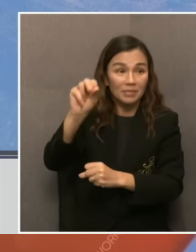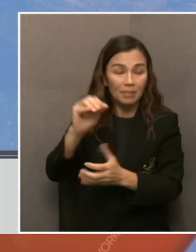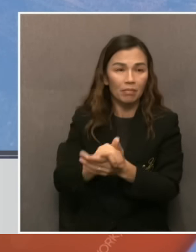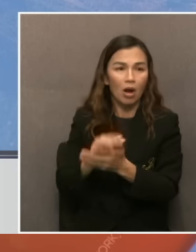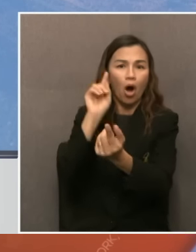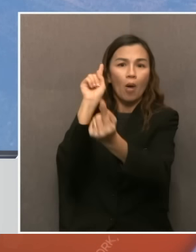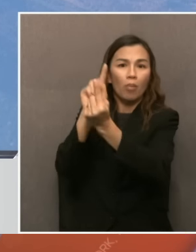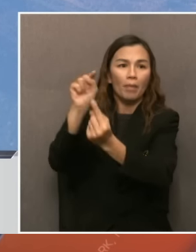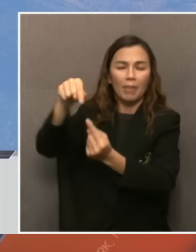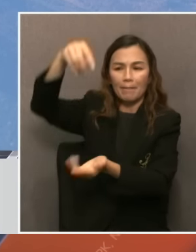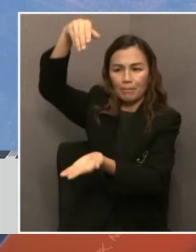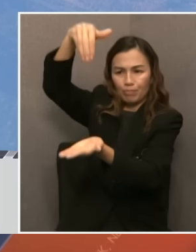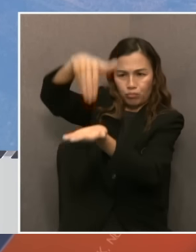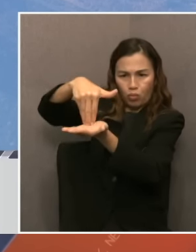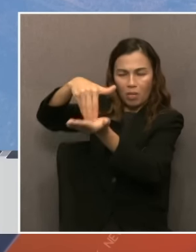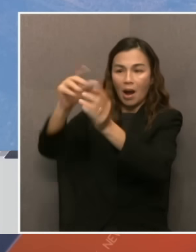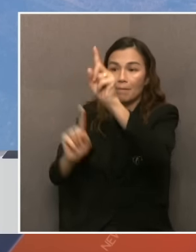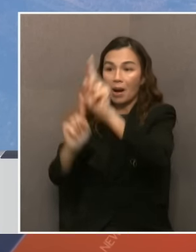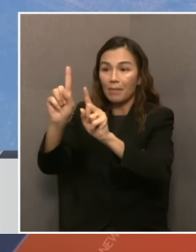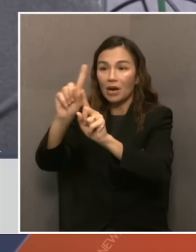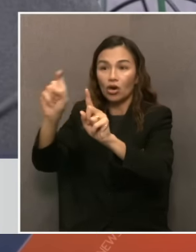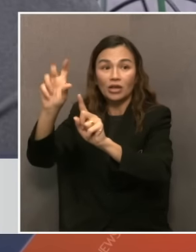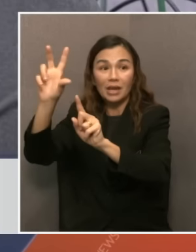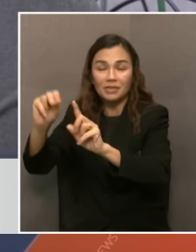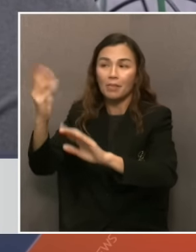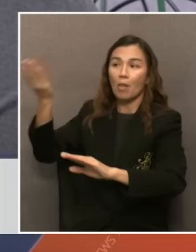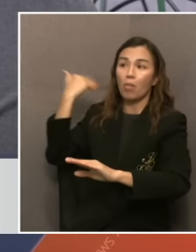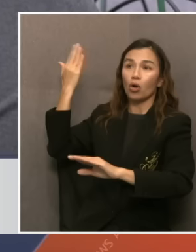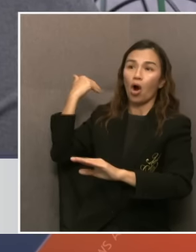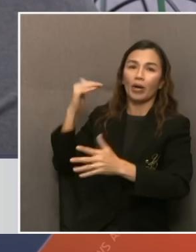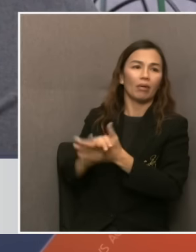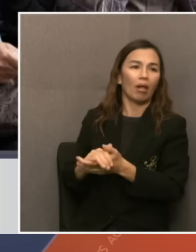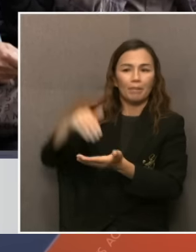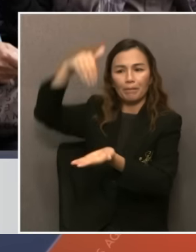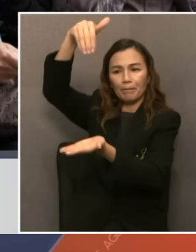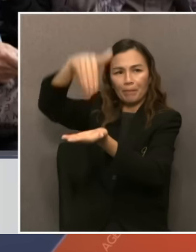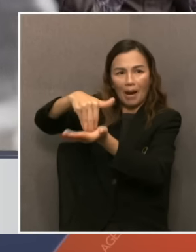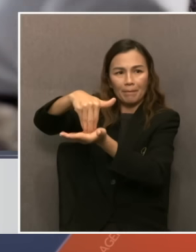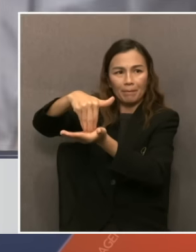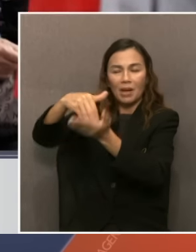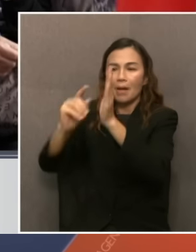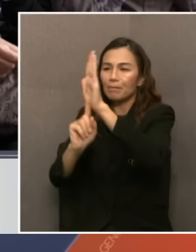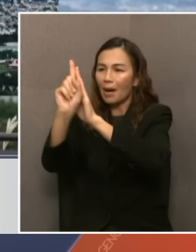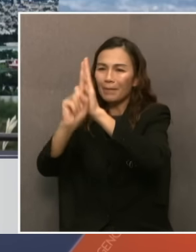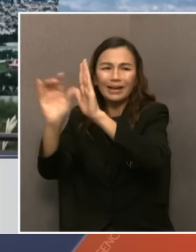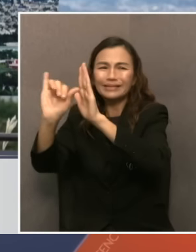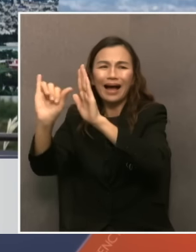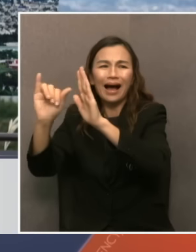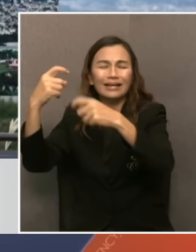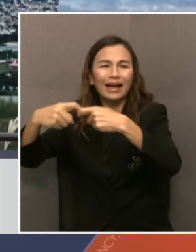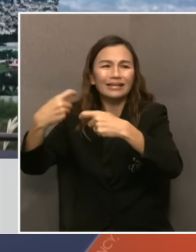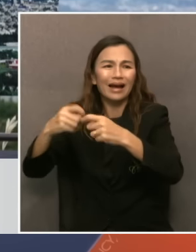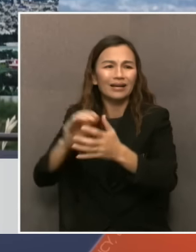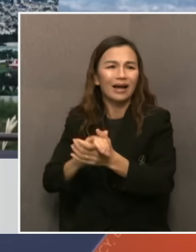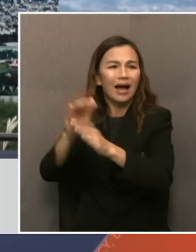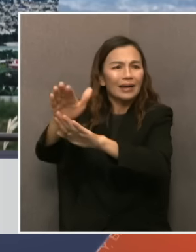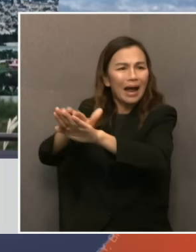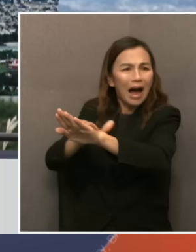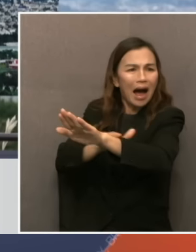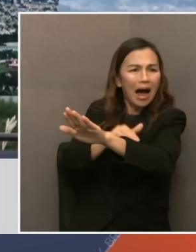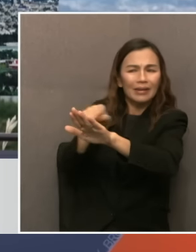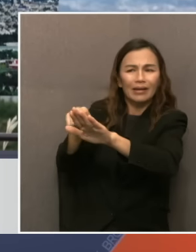พิ่งตั้งมาได้130ปีครับก่อนหน้านั้นไม่รู้เพราะฉะนั้นจะพูดว่าในมาที่ฝนหิมะไม่ตกนานที่สุดในประวัติศาสตร์